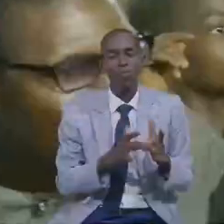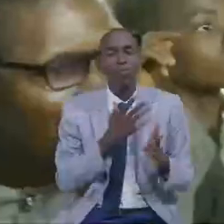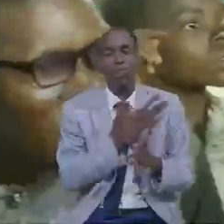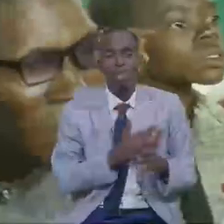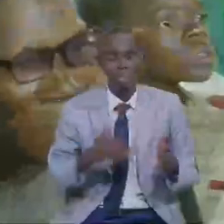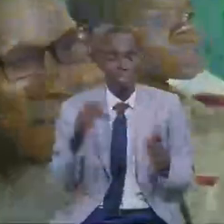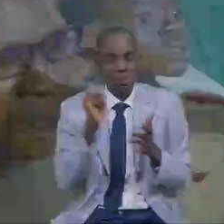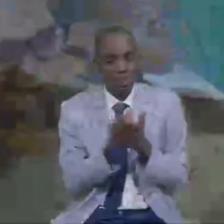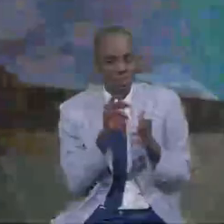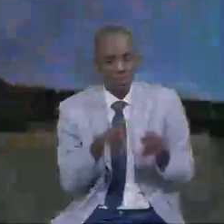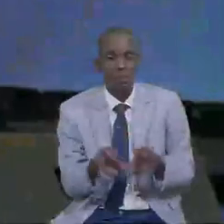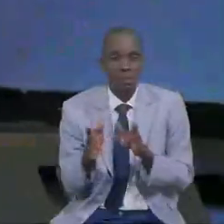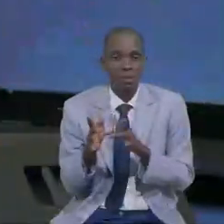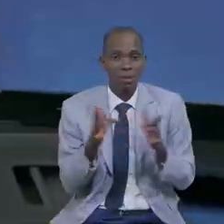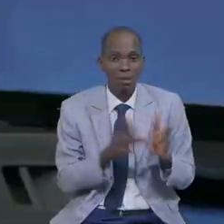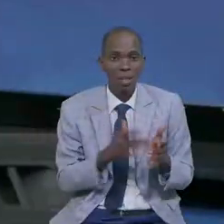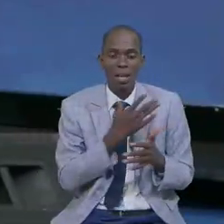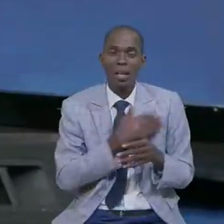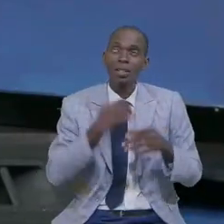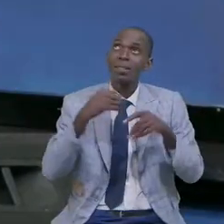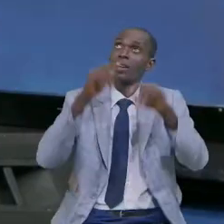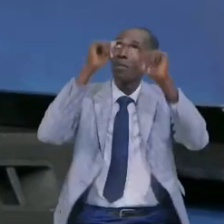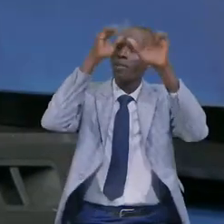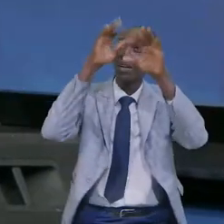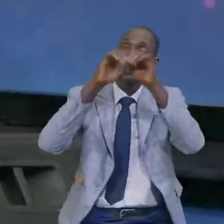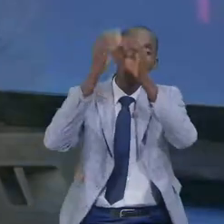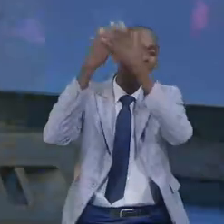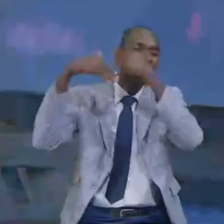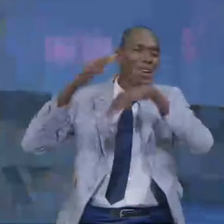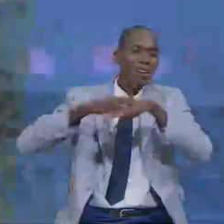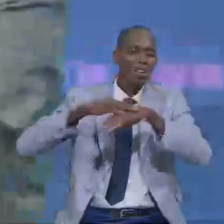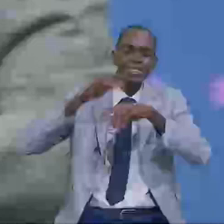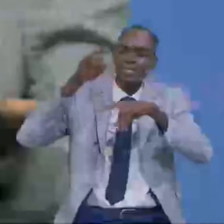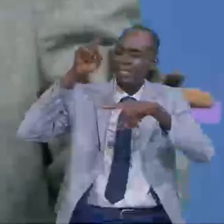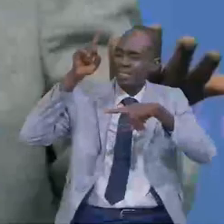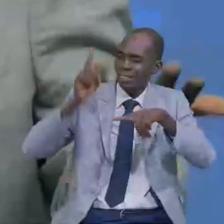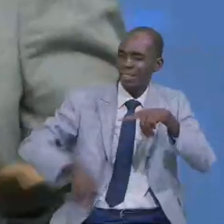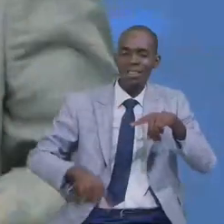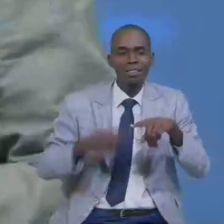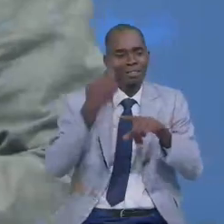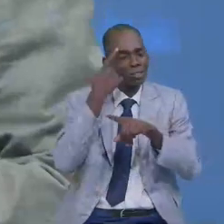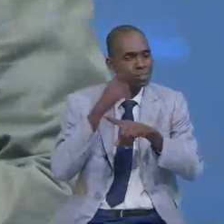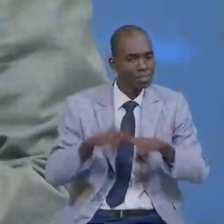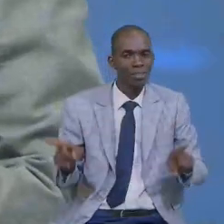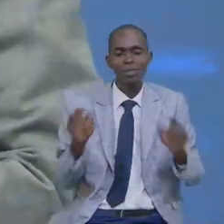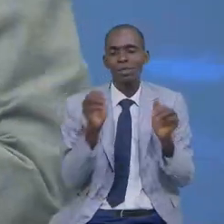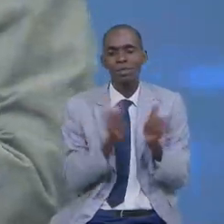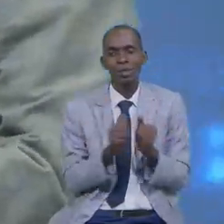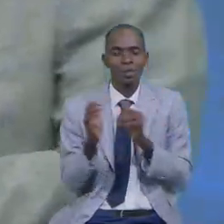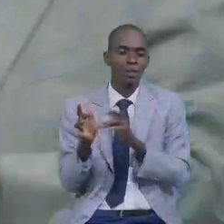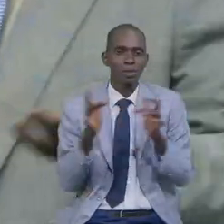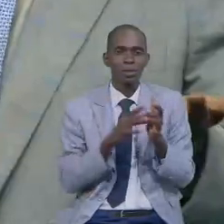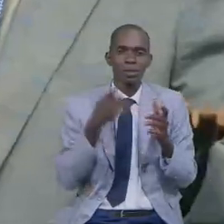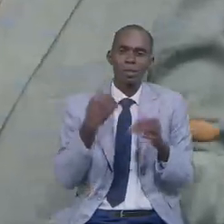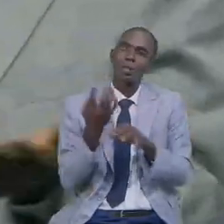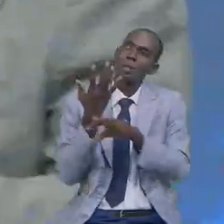Père au ciel ne peut jamais dire non à Jésus. Le médiateur,